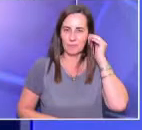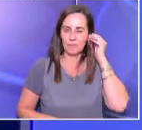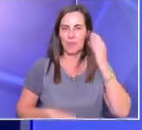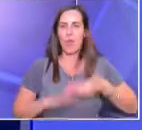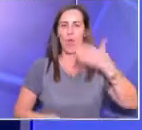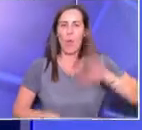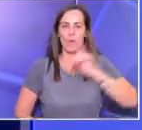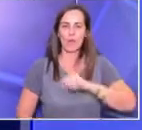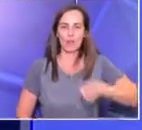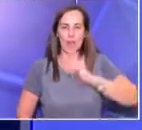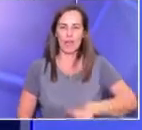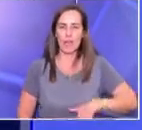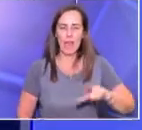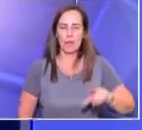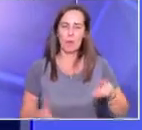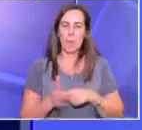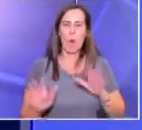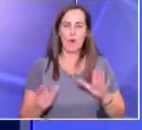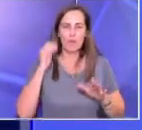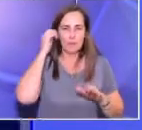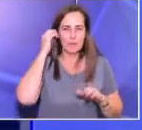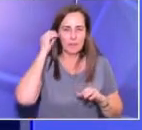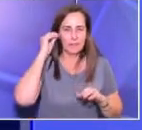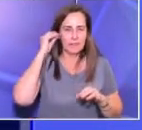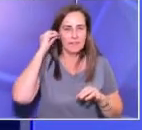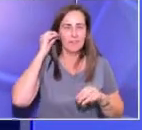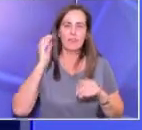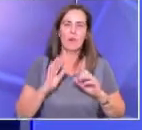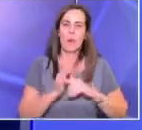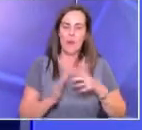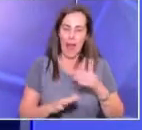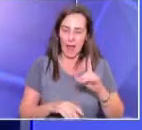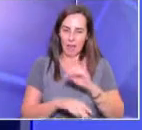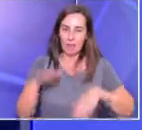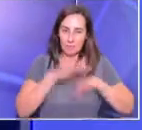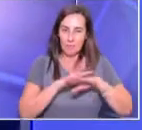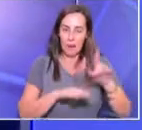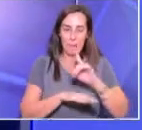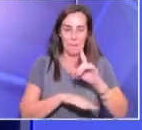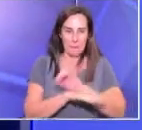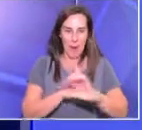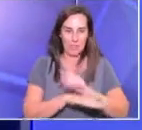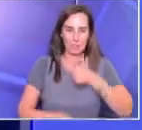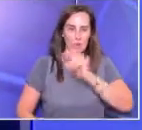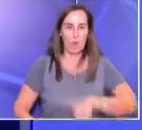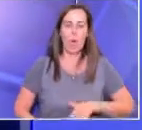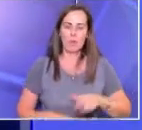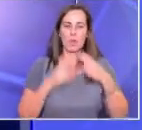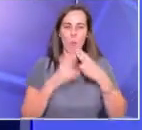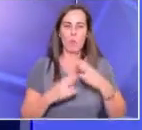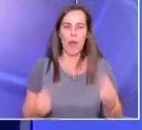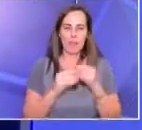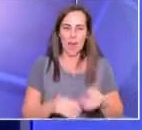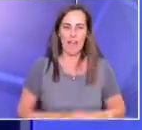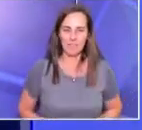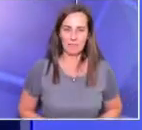ראשי העיריות בטוחים שהם שריפים והם ראשי עיר. אולי קצובת כהונה תהיה התרופה למחלה חשוכת מרפא